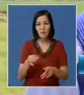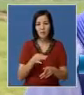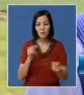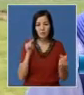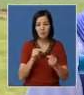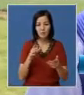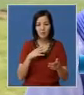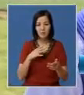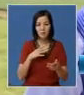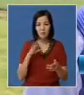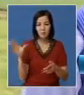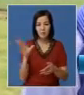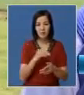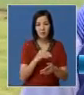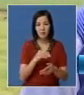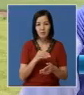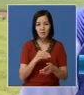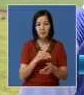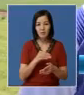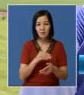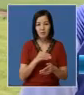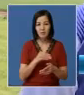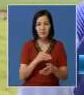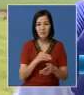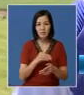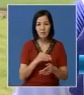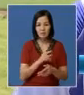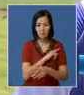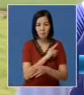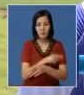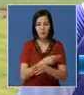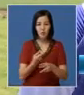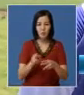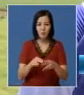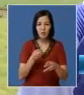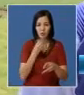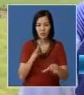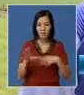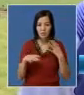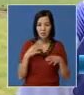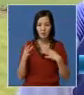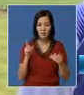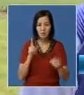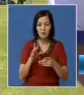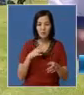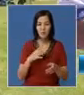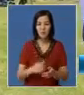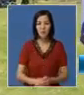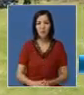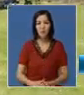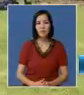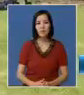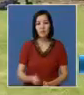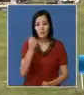болды көбінесе. Бәрі де бір айтарлықтай қарсыластар болды. Өте жақсы тартысыз кездесулер болды деп айта аламын. Рахмет,